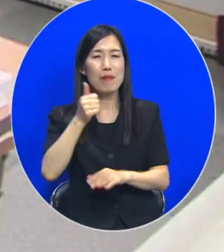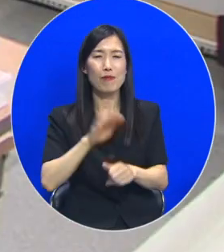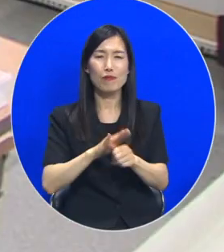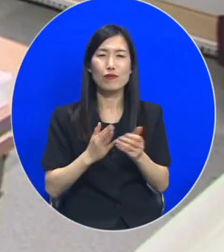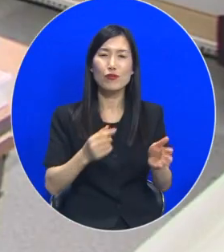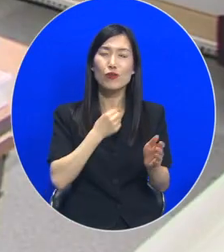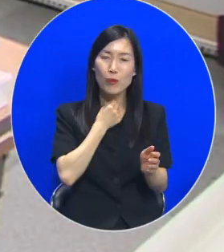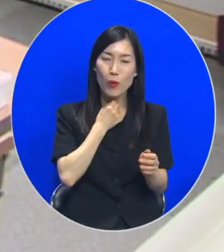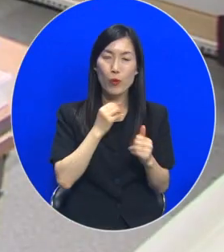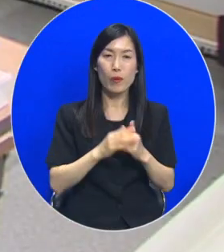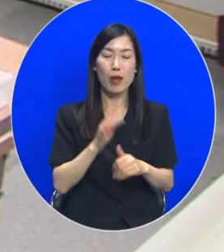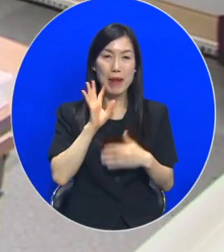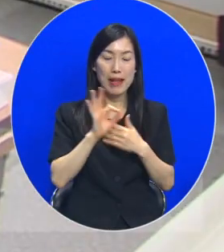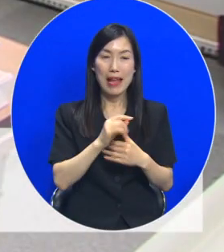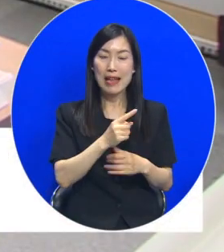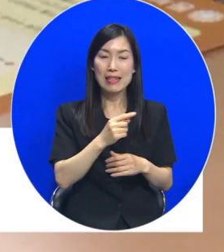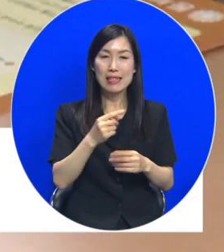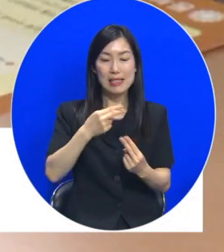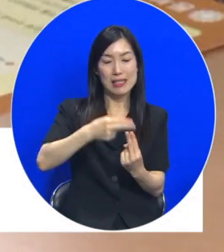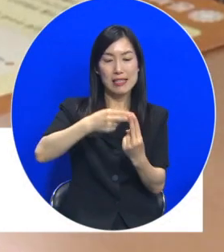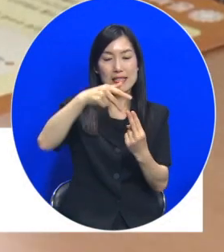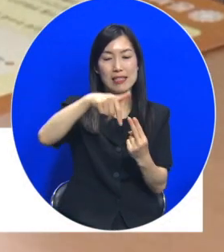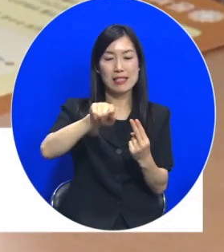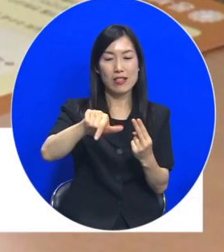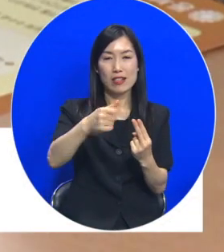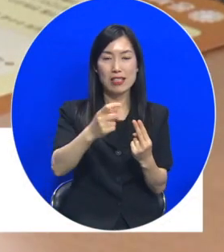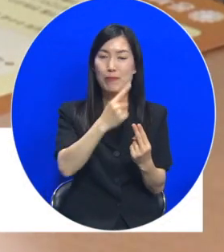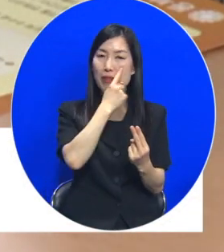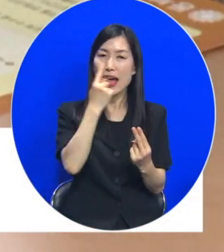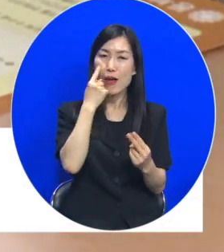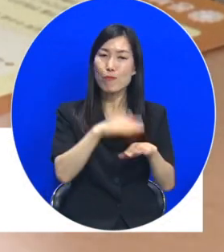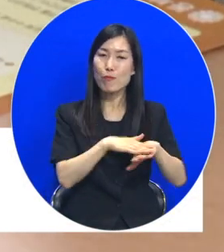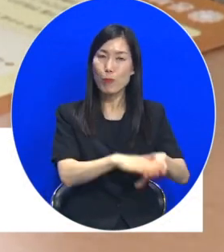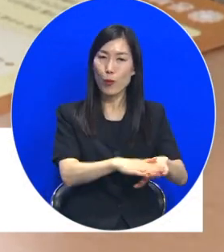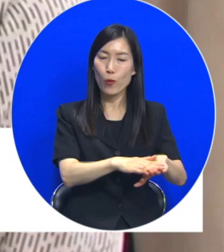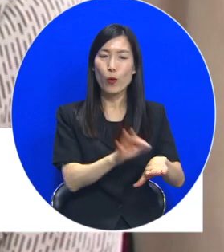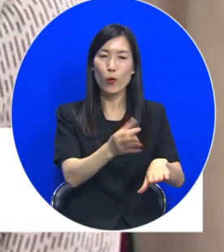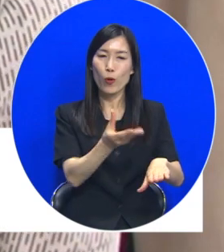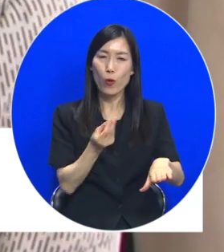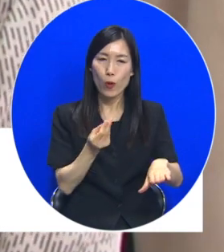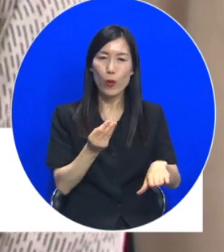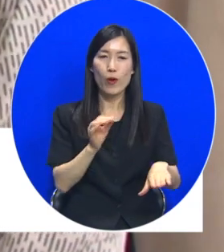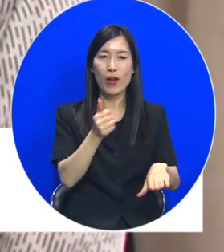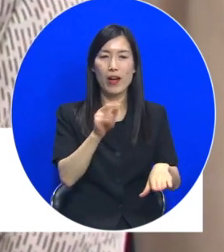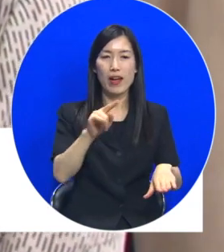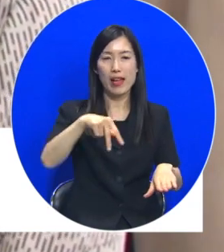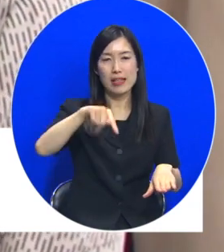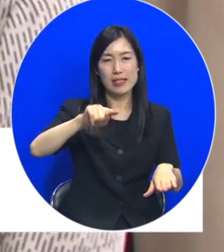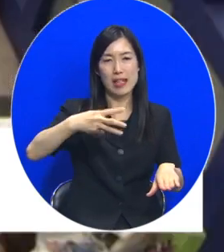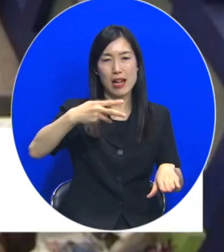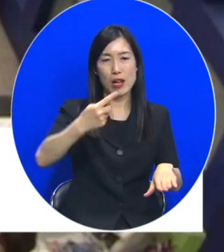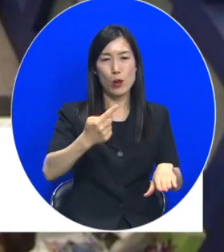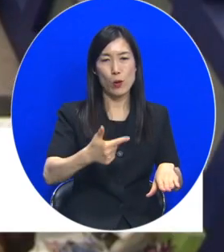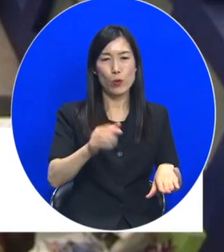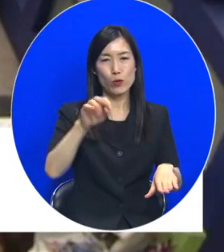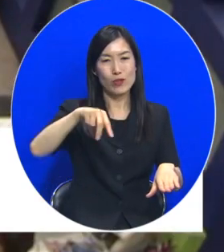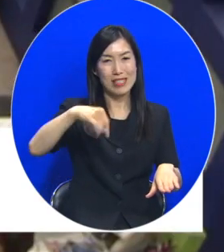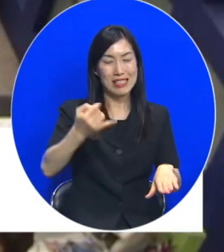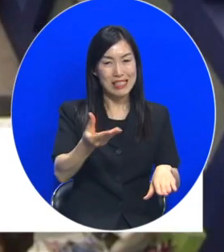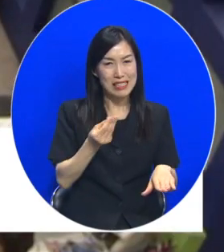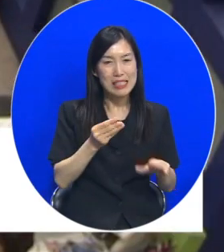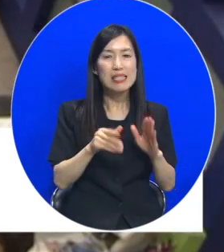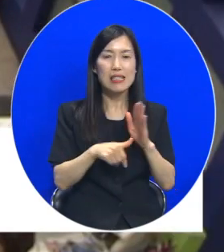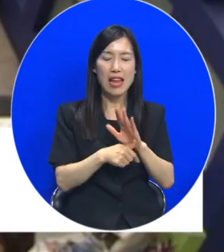지원합니다 적금 담보부 대출을 운영하고 햇살론 뉴스 대출 시 우대금리 적용을 추진합니다 또